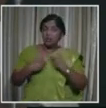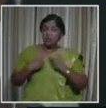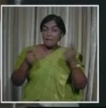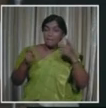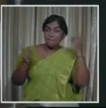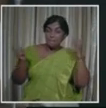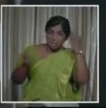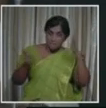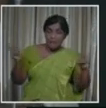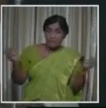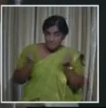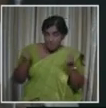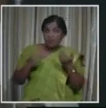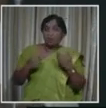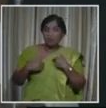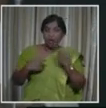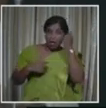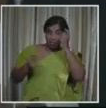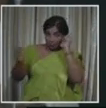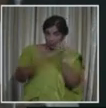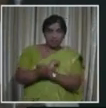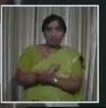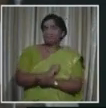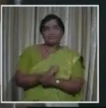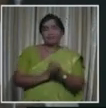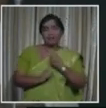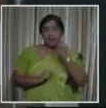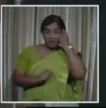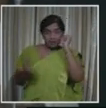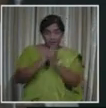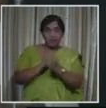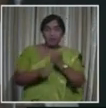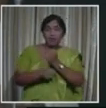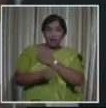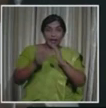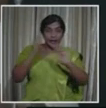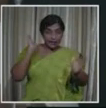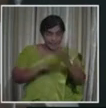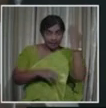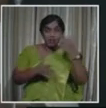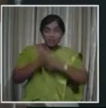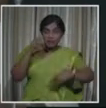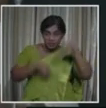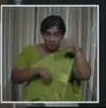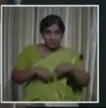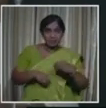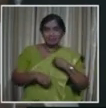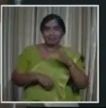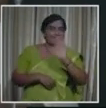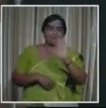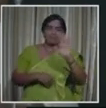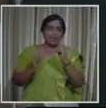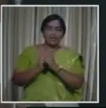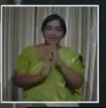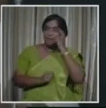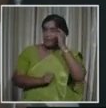කළා අපිව බියවත් දලා අපේ මතය වෙනස් කරන්න ඒ මතය වෙනස් කළා ගෝඨාභය රාජපක්ෂ ගෙදර යවන දැන්ට අපේ ඡන්දය පාවිච්චි කරන්න කියලා එහෙමනම් අපි කරන්න